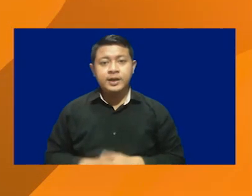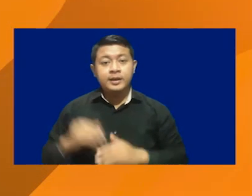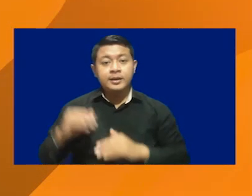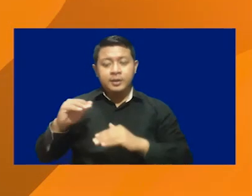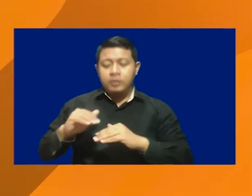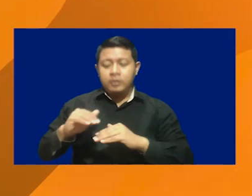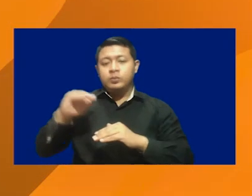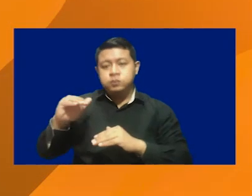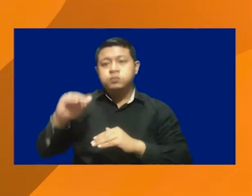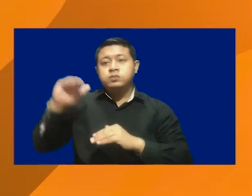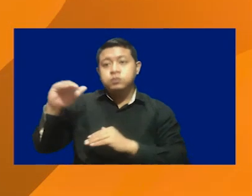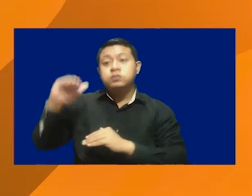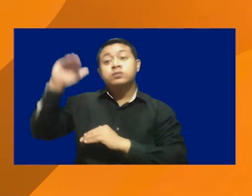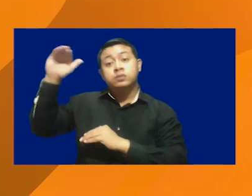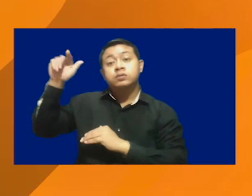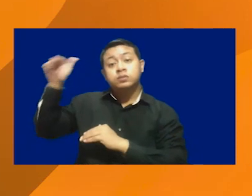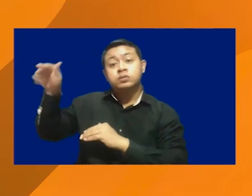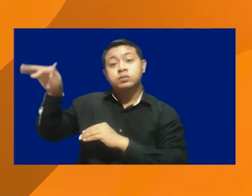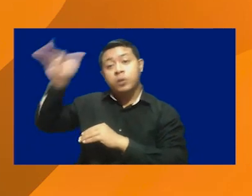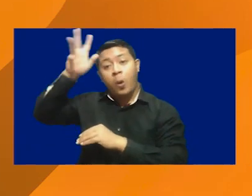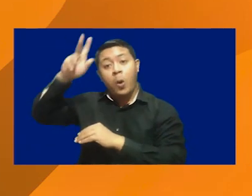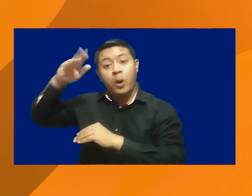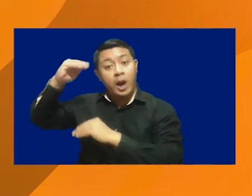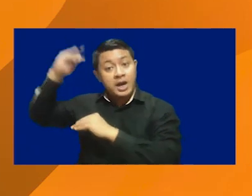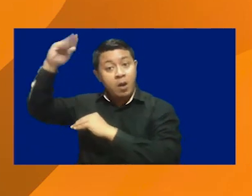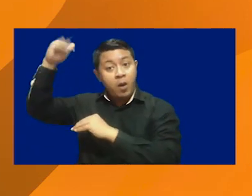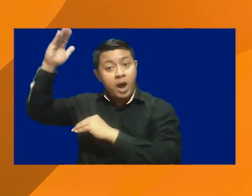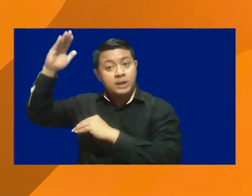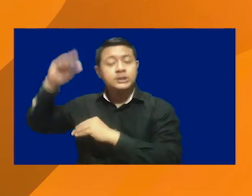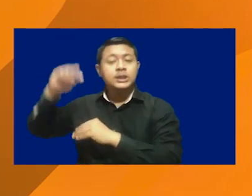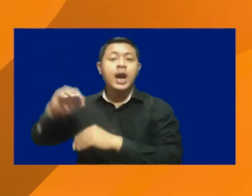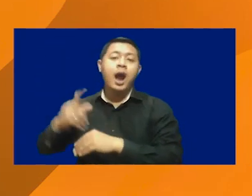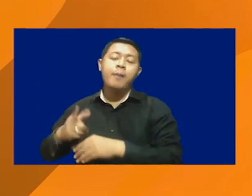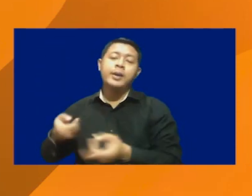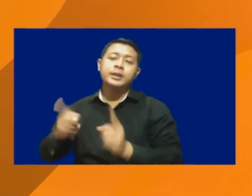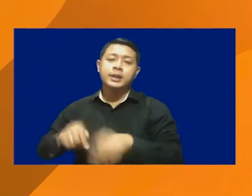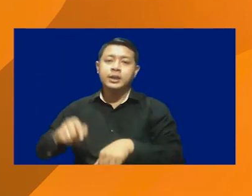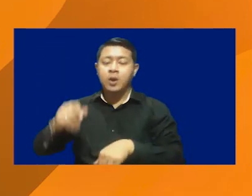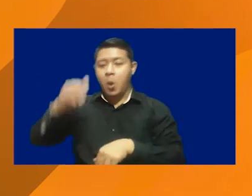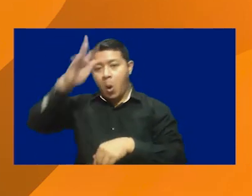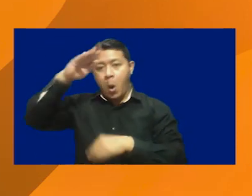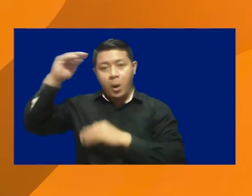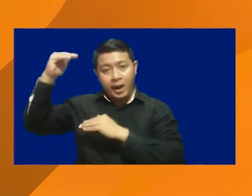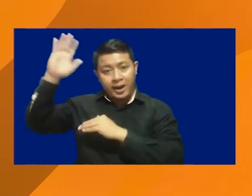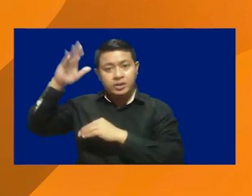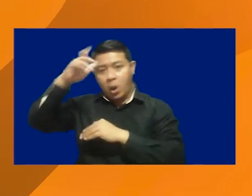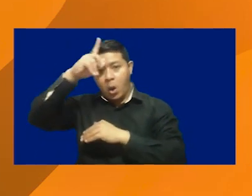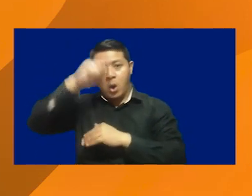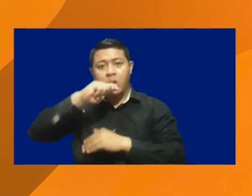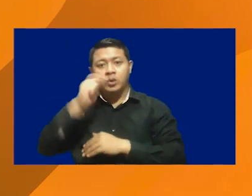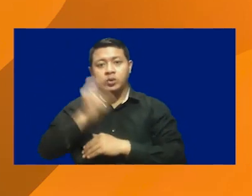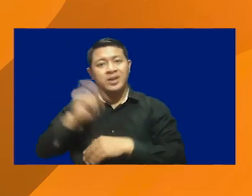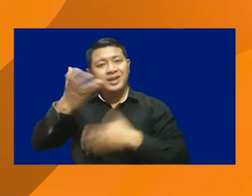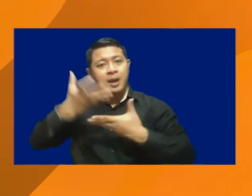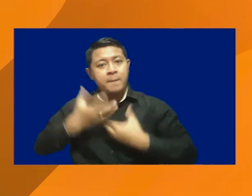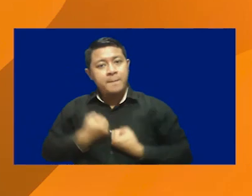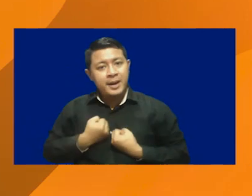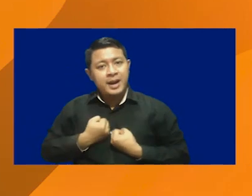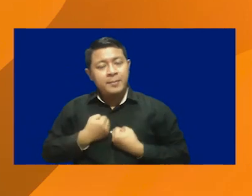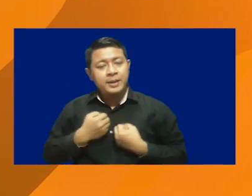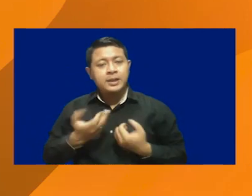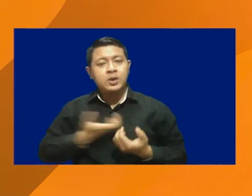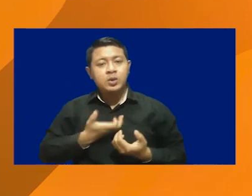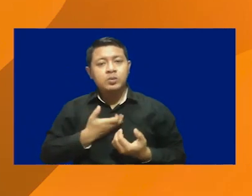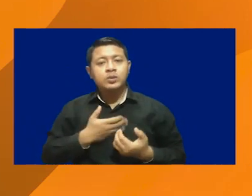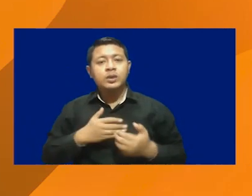Baik, sekarang pada level orang dewasa dan orang tua. Apa yang terjadi bila orang dewasa atau orang